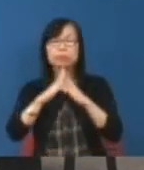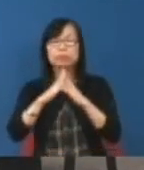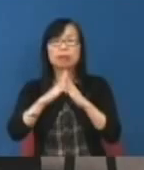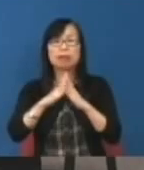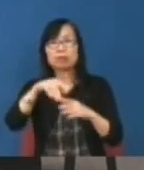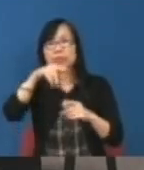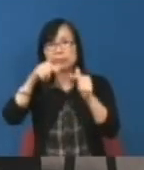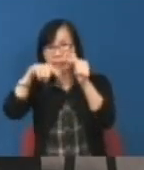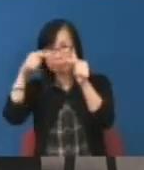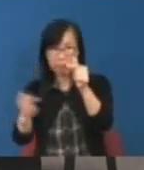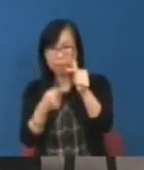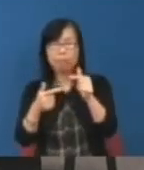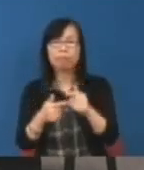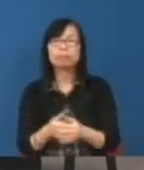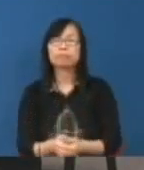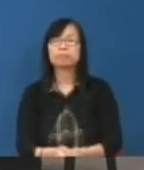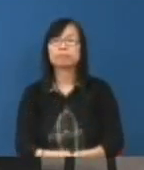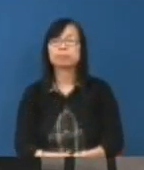咁而